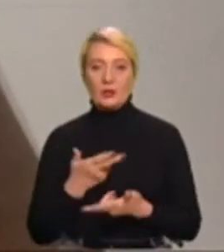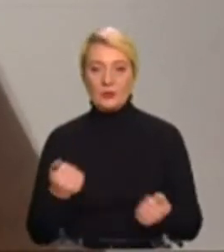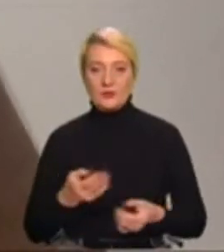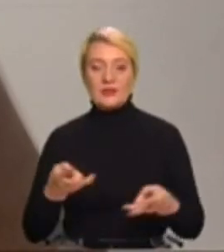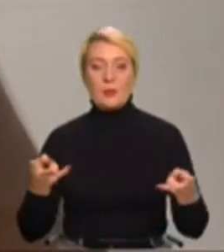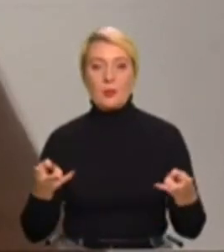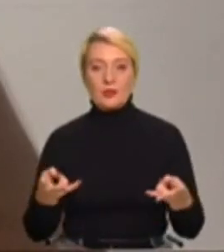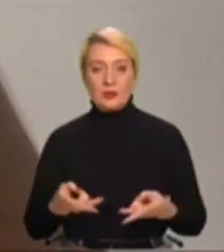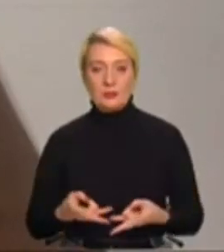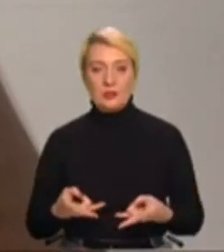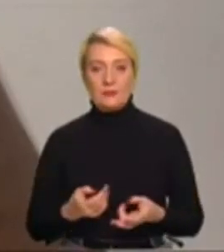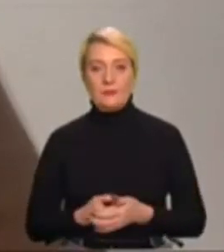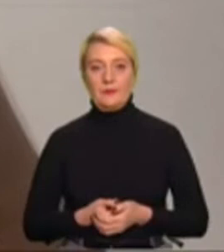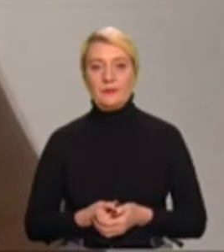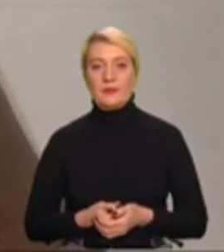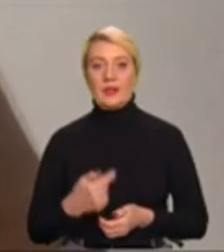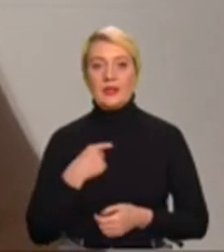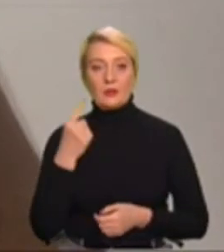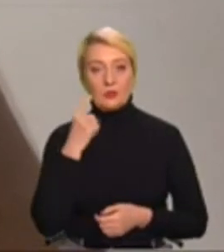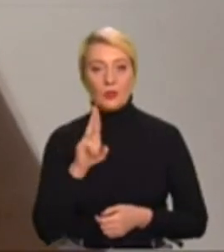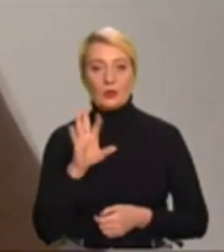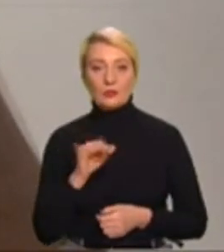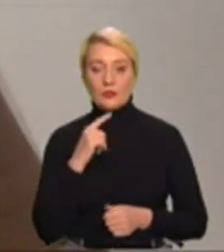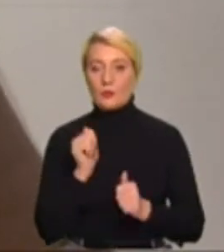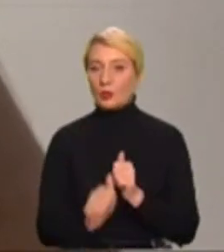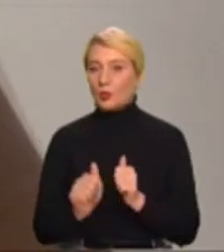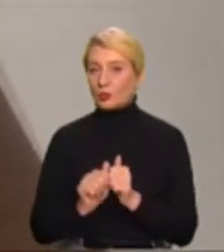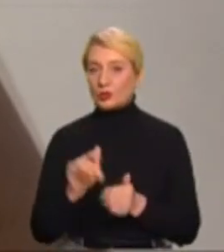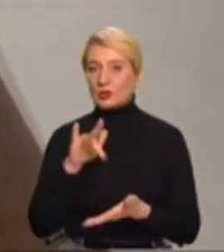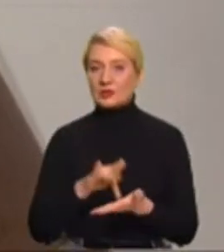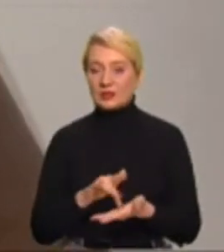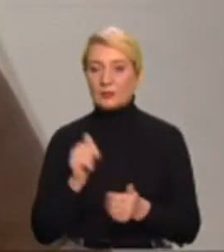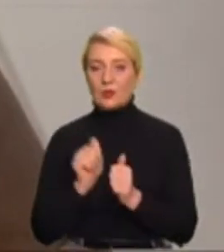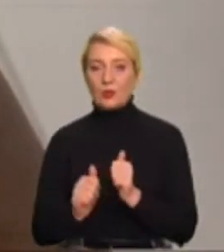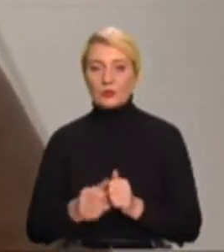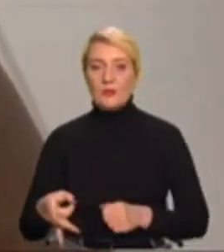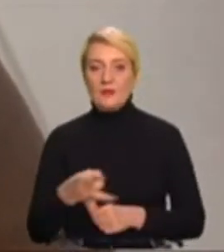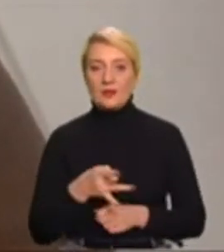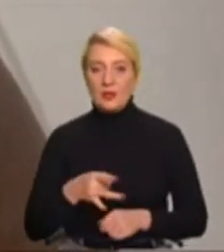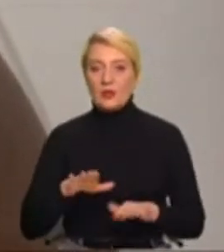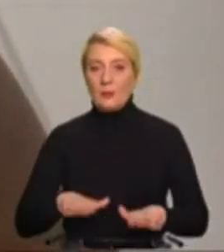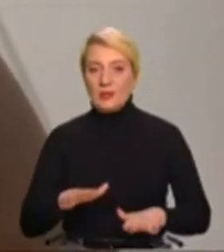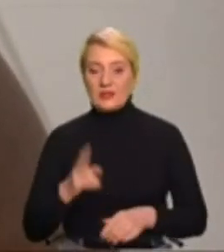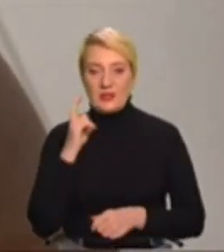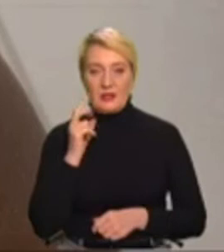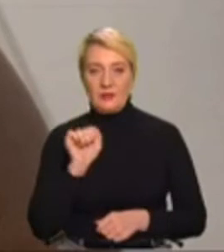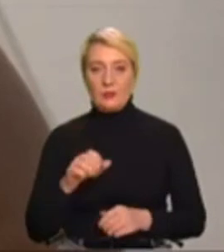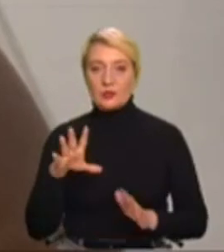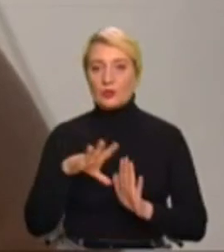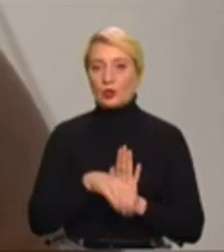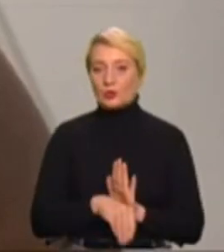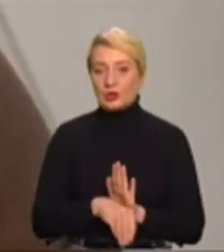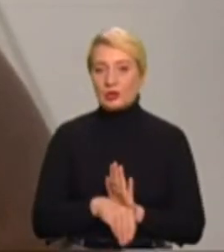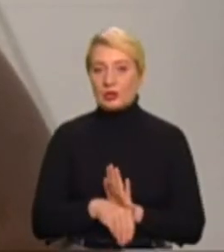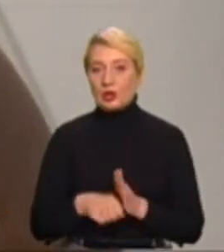потрібні. І я думаю, що кожен реабілітаційний центр в кожному з районів міста Києва може долучити їх до себе до роботи.